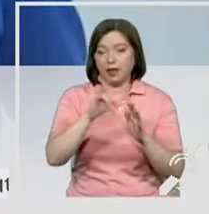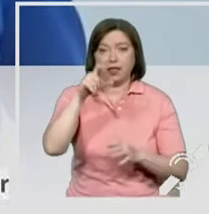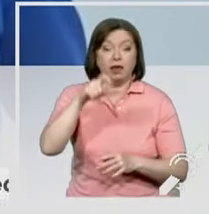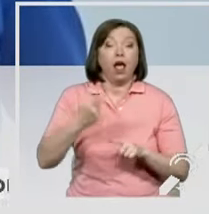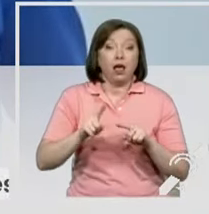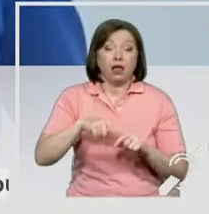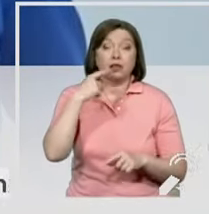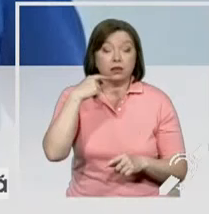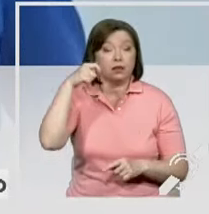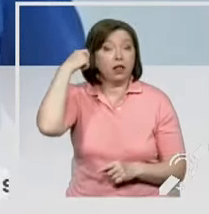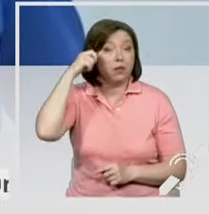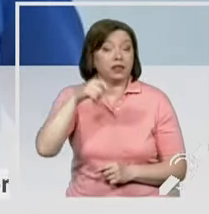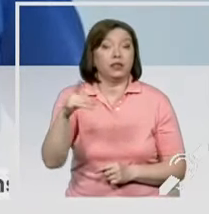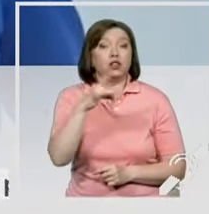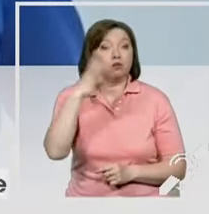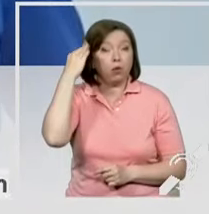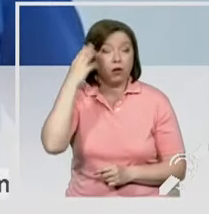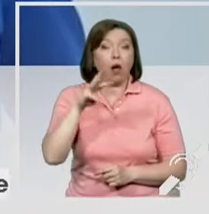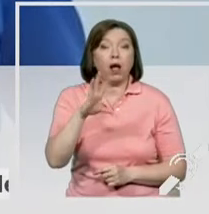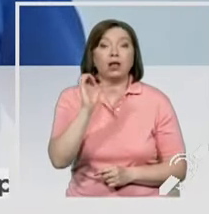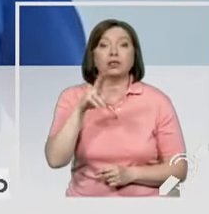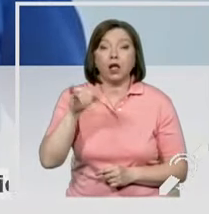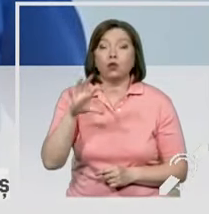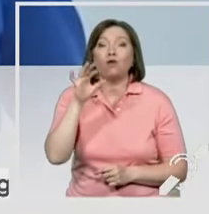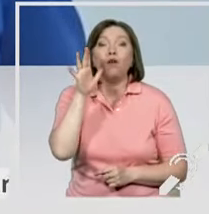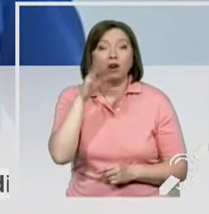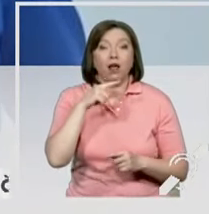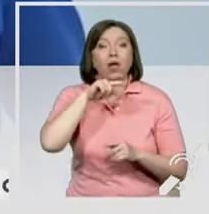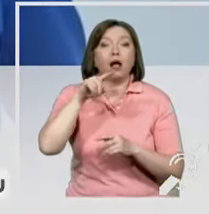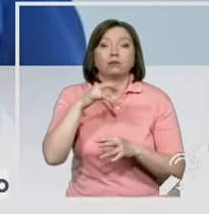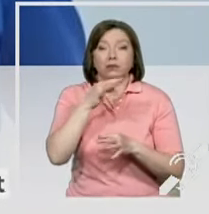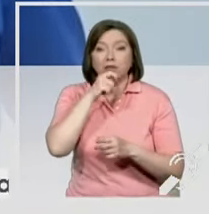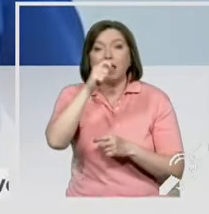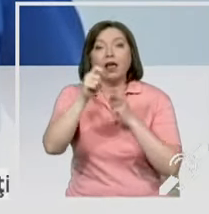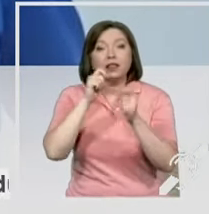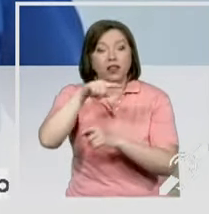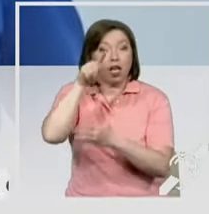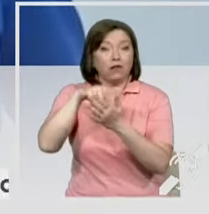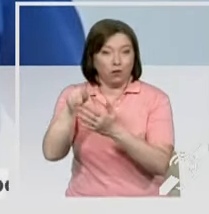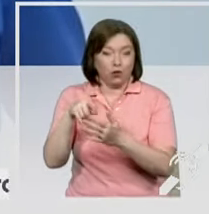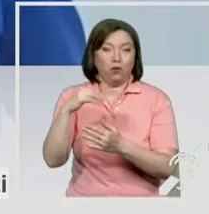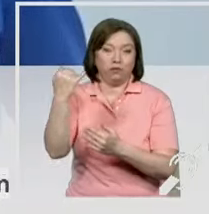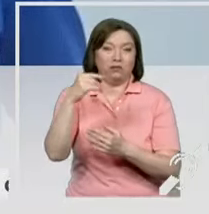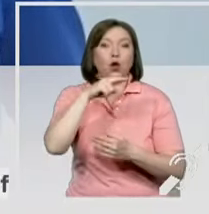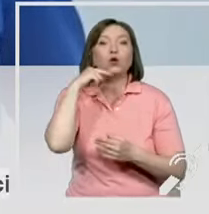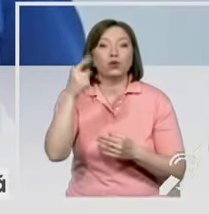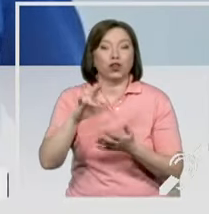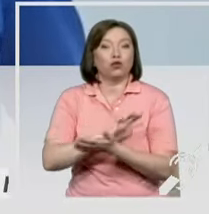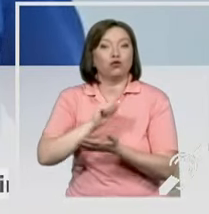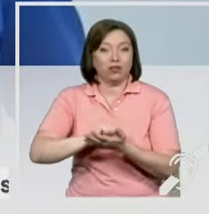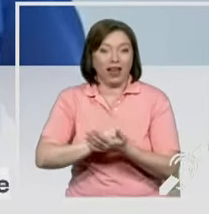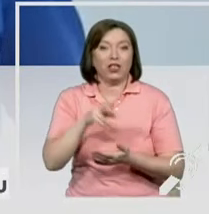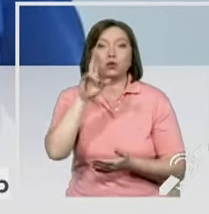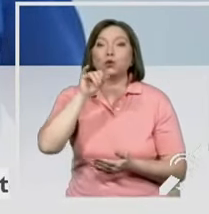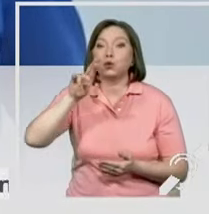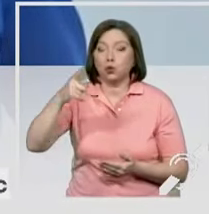Este declarația președintelui Republicii Moldova, Maia Sandu, într-un interviu acordat jurnalistului rus Yuri Dudi. Șeful statului a spus